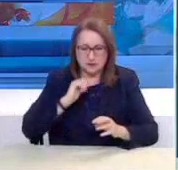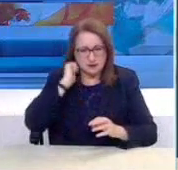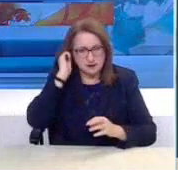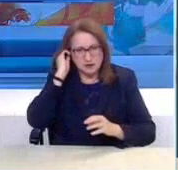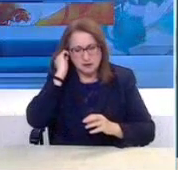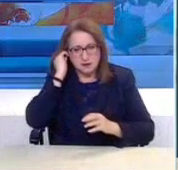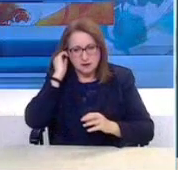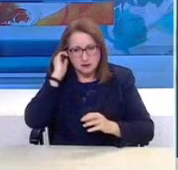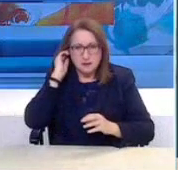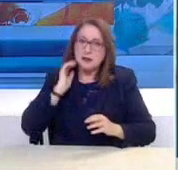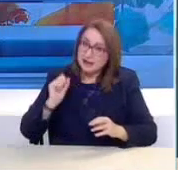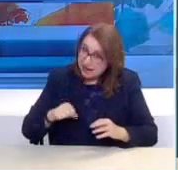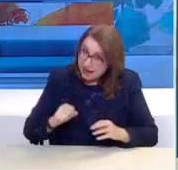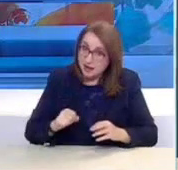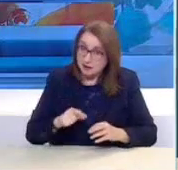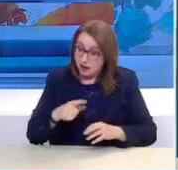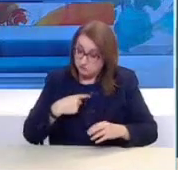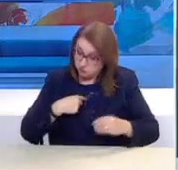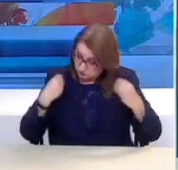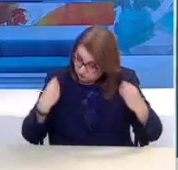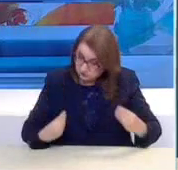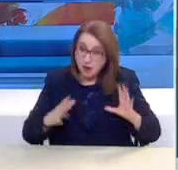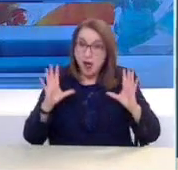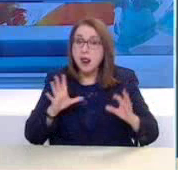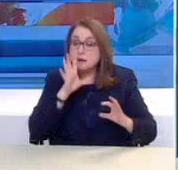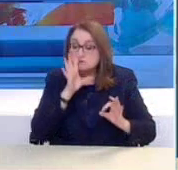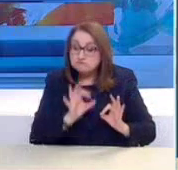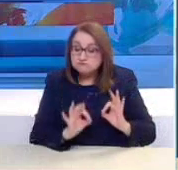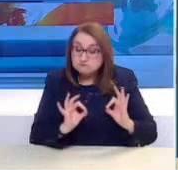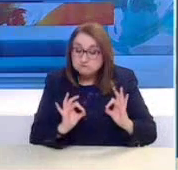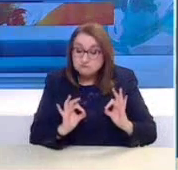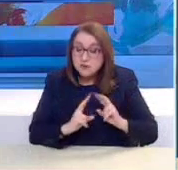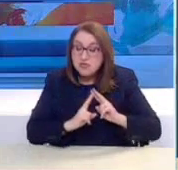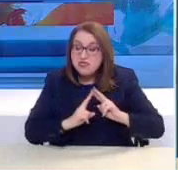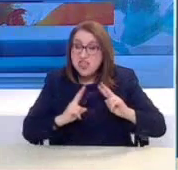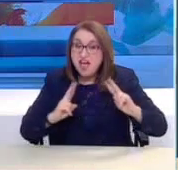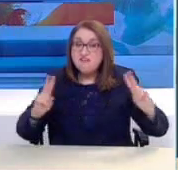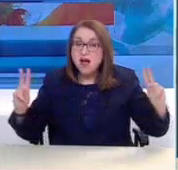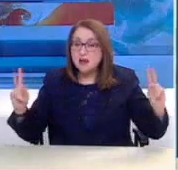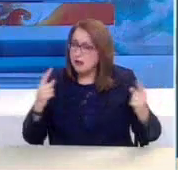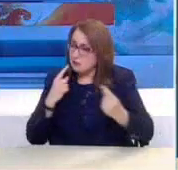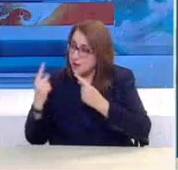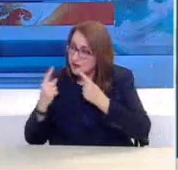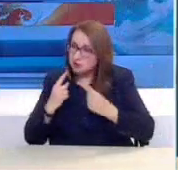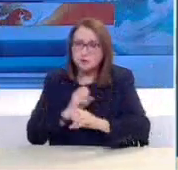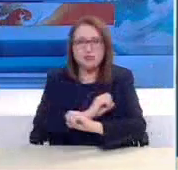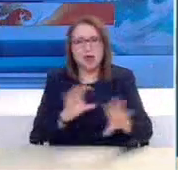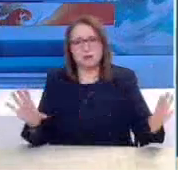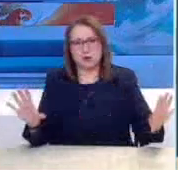και με απόλυτη διαφάνεια σε ό,τι συζητιέται, σε ό,τι αποφασιστεί. Ακόμα δεν είναι ο καιρός. Σας ευχαριστώ.